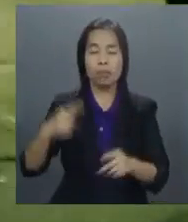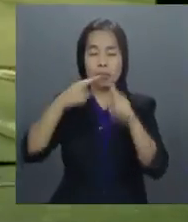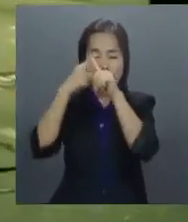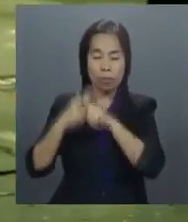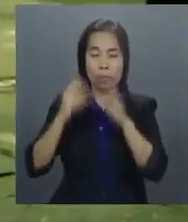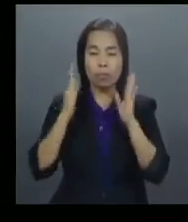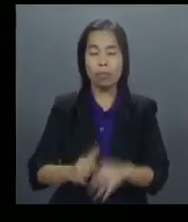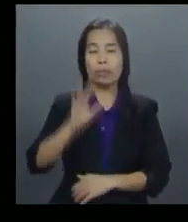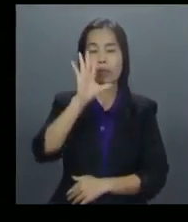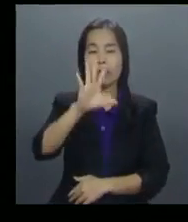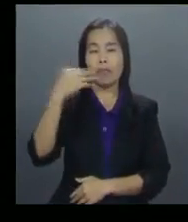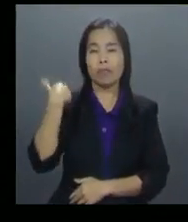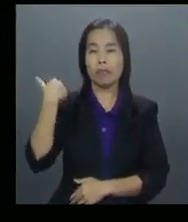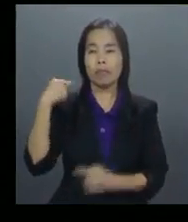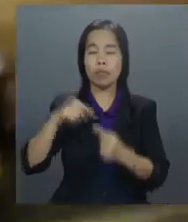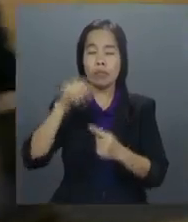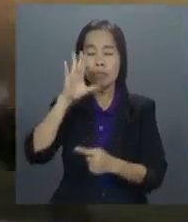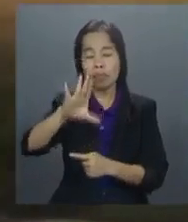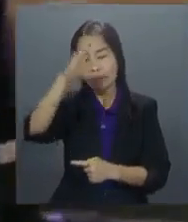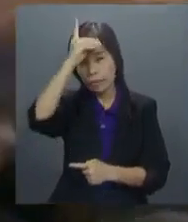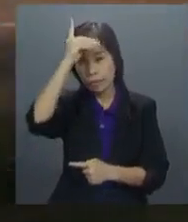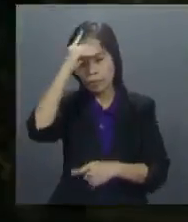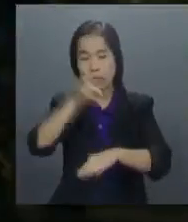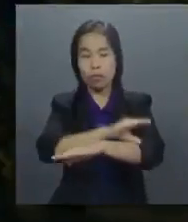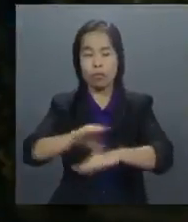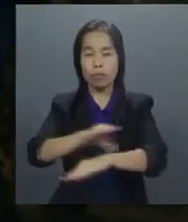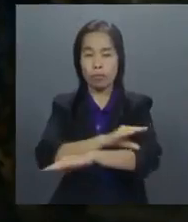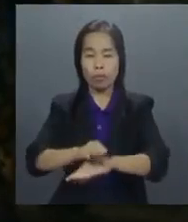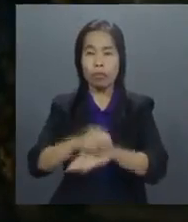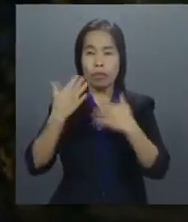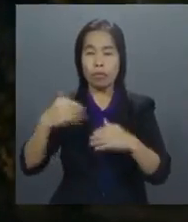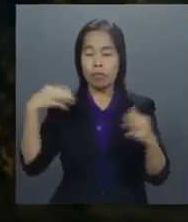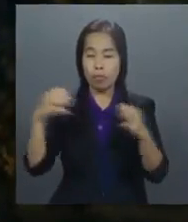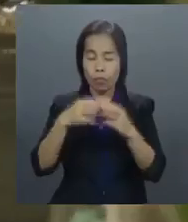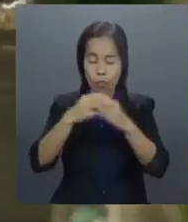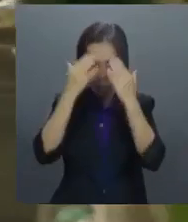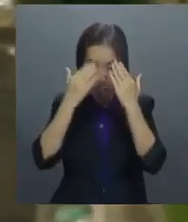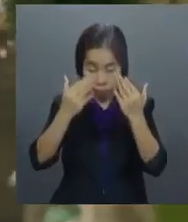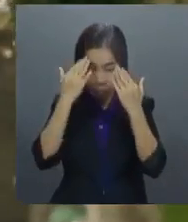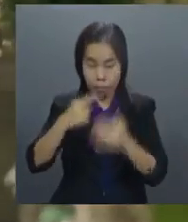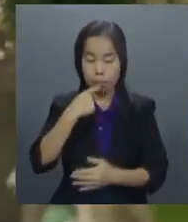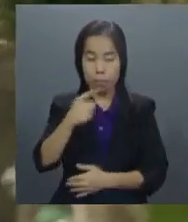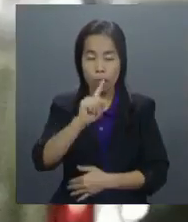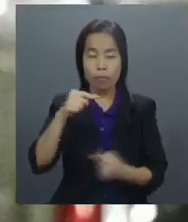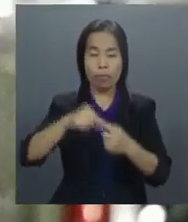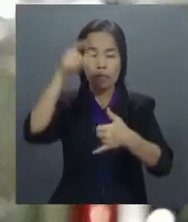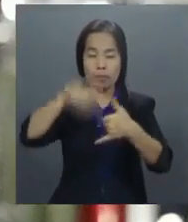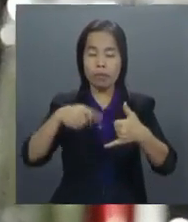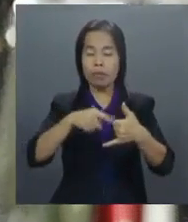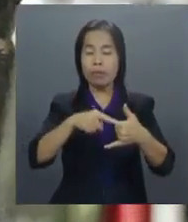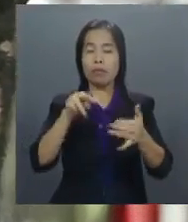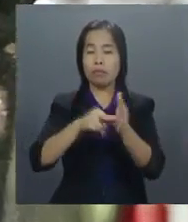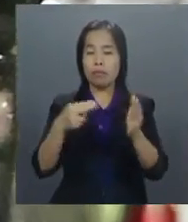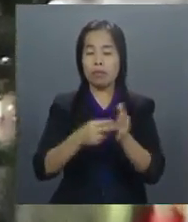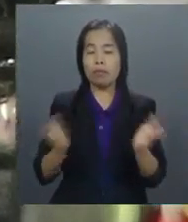รถไฟในแคว้นบาวาเรียของเยอรมนีนะคะโดยกลุ่มรัฐอิสลามหรือว่ากลุ่ม IS อ้างว่าเป็นผู้อยู่เบื้องหลัง